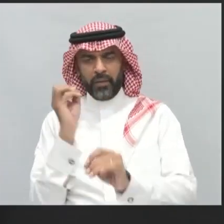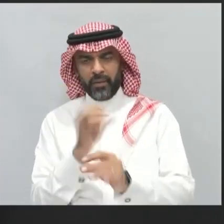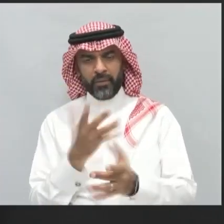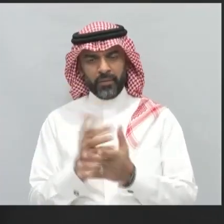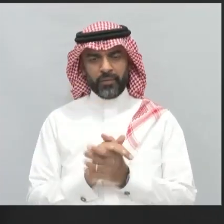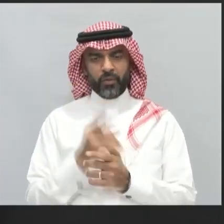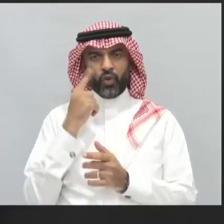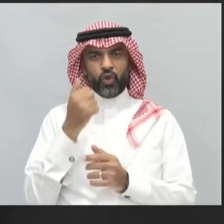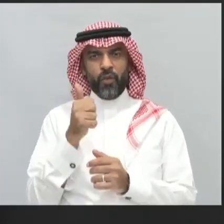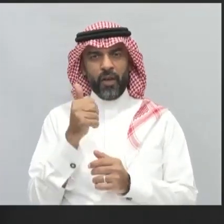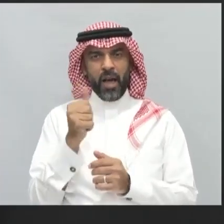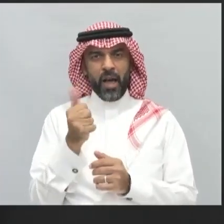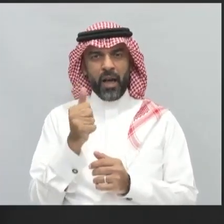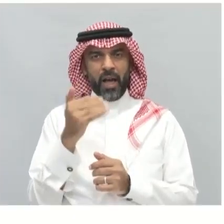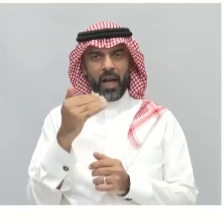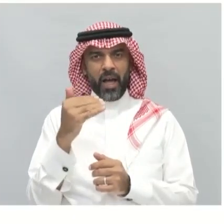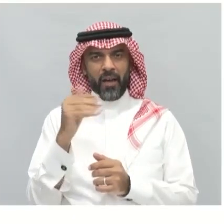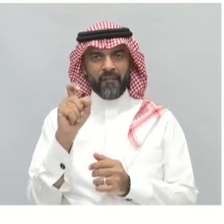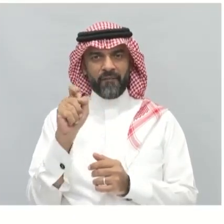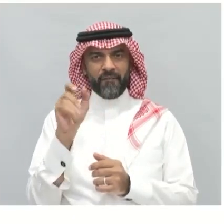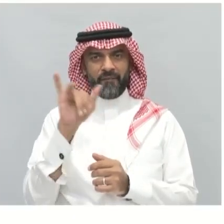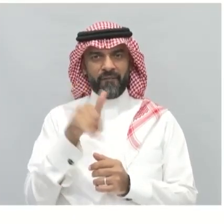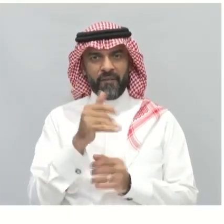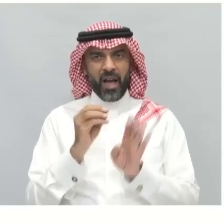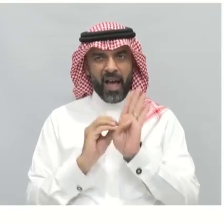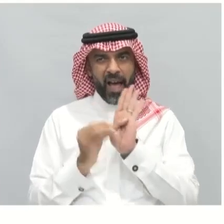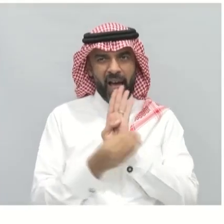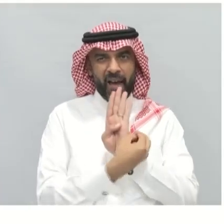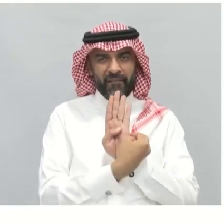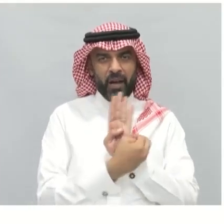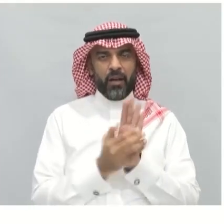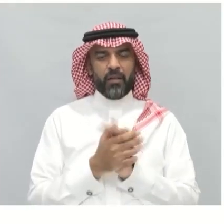مفيده اترك لكم دقيقه للتمثيل